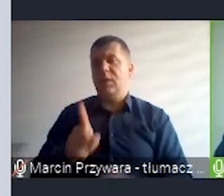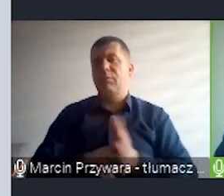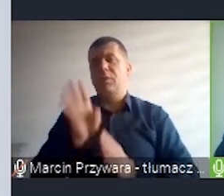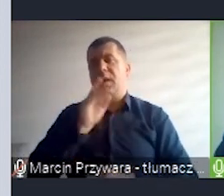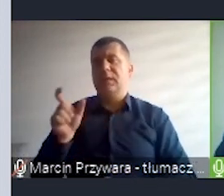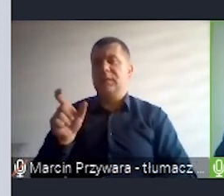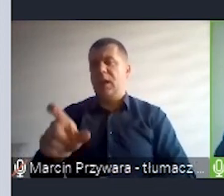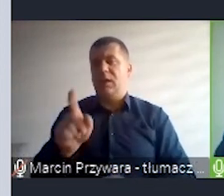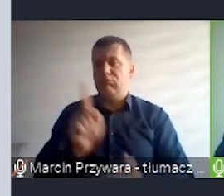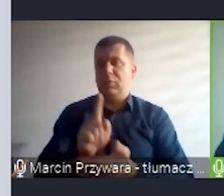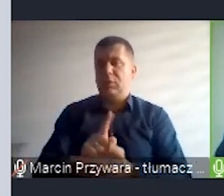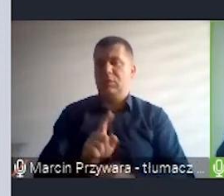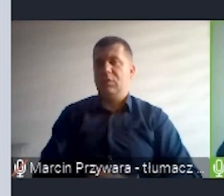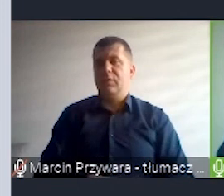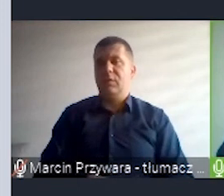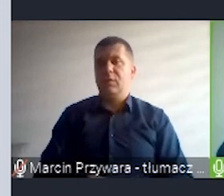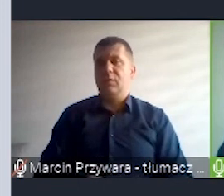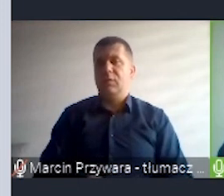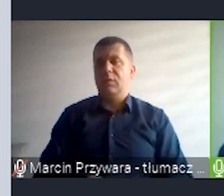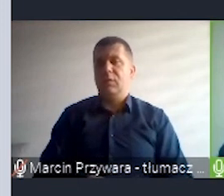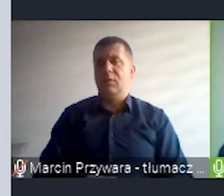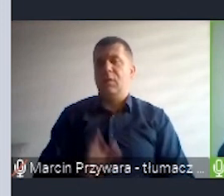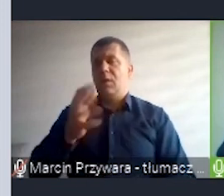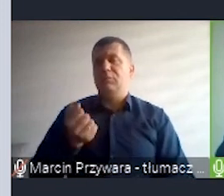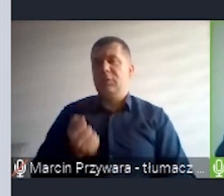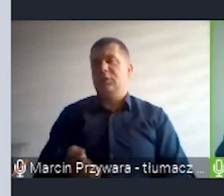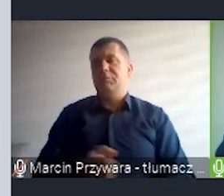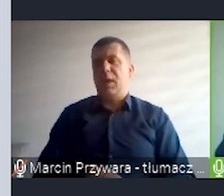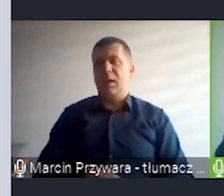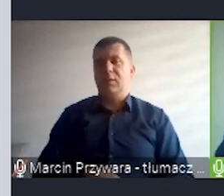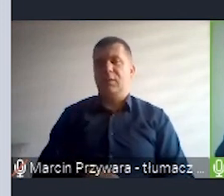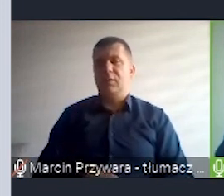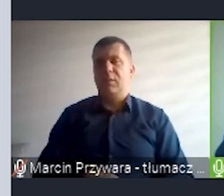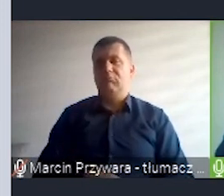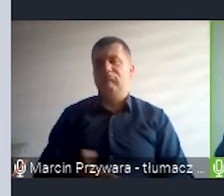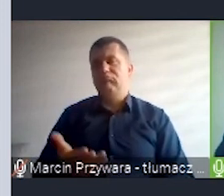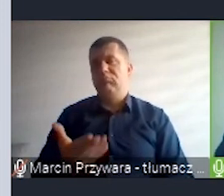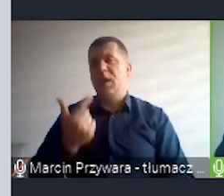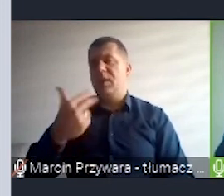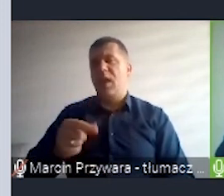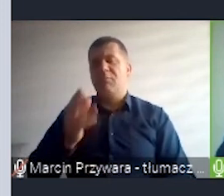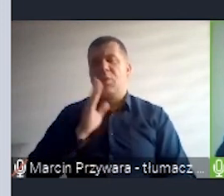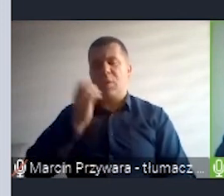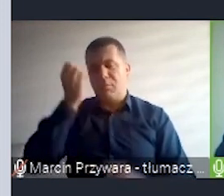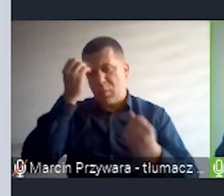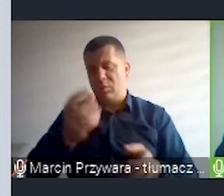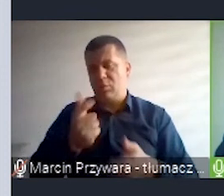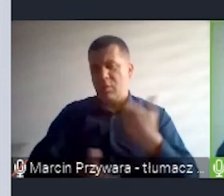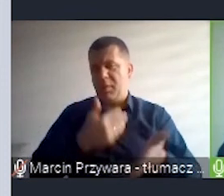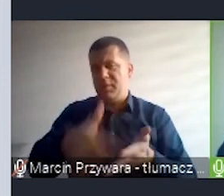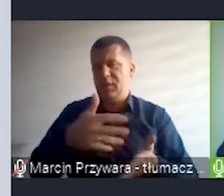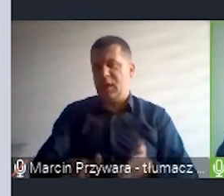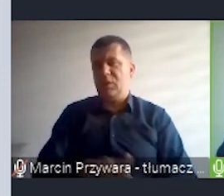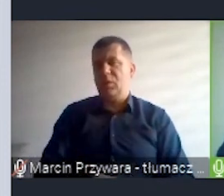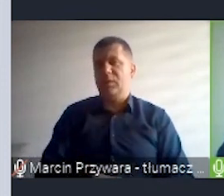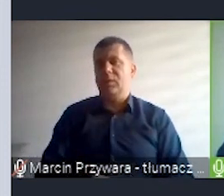zaległości podatkowych, za jej przetrzymanie. Nieracjonalność w poniesieniu wydatku to